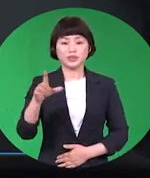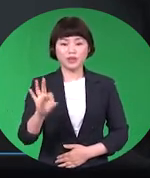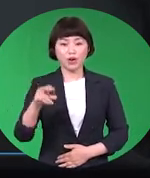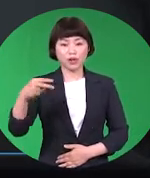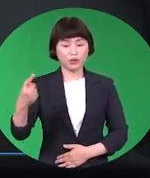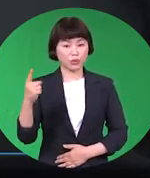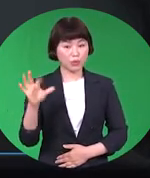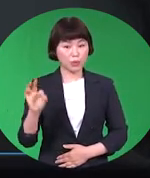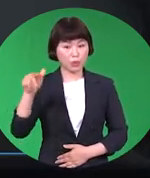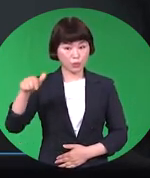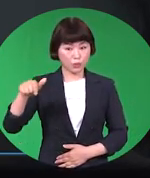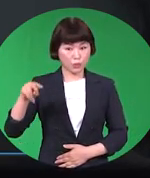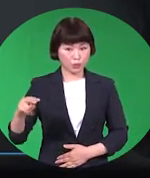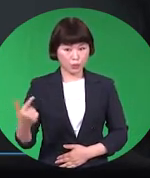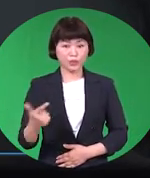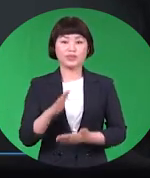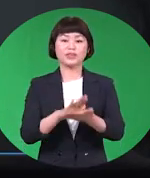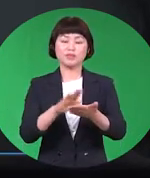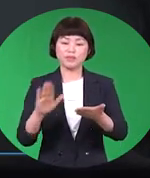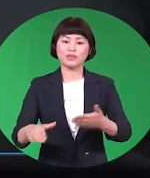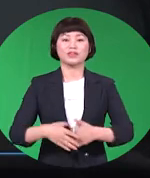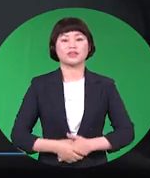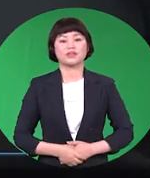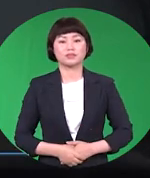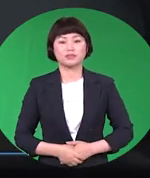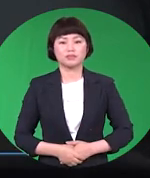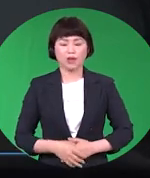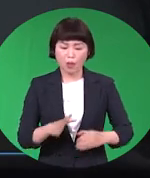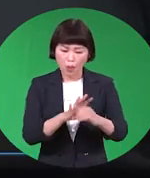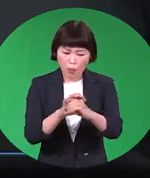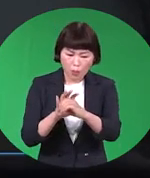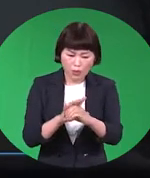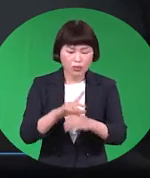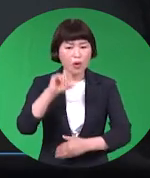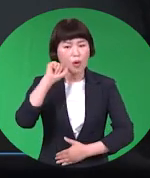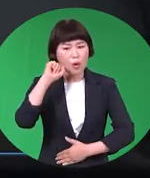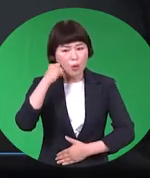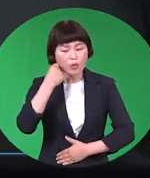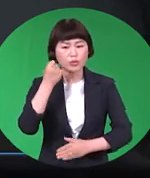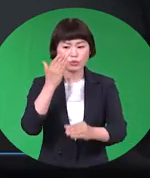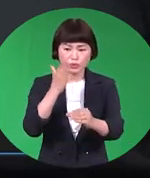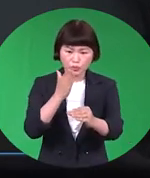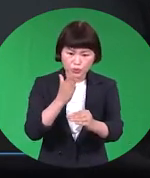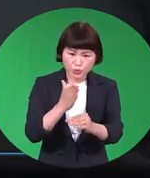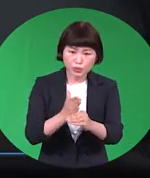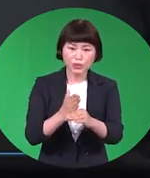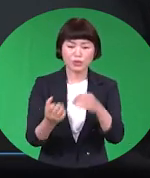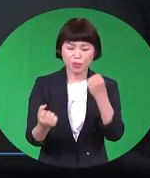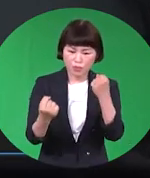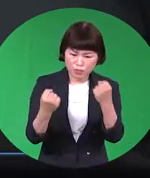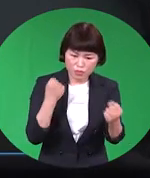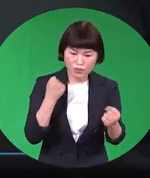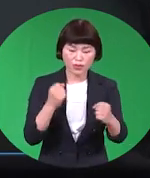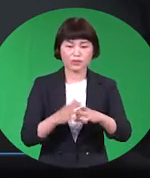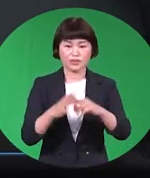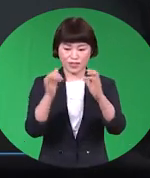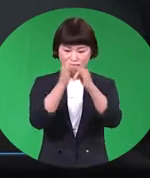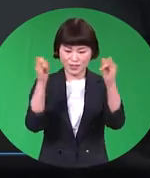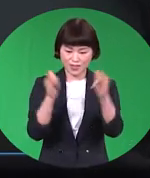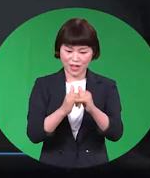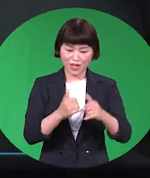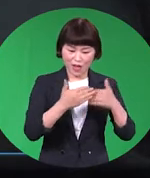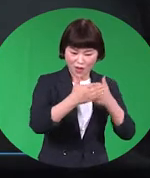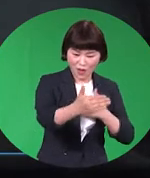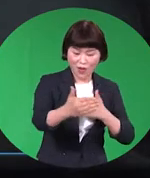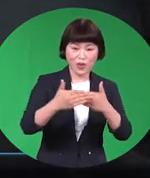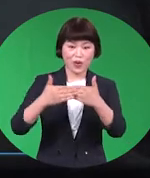속에서도 솔선수범하여 사회적 거리 두기에 동참해 주시며 침착하고